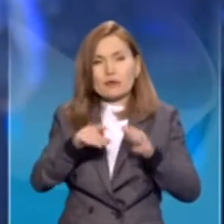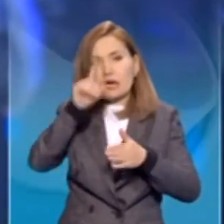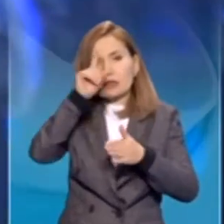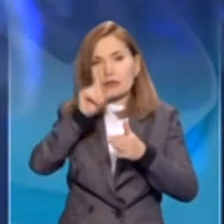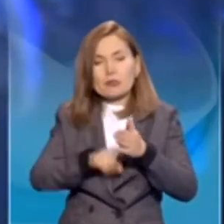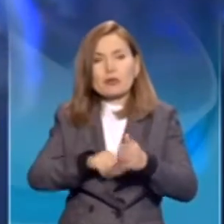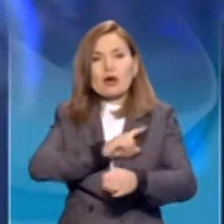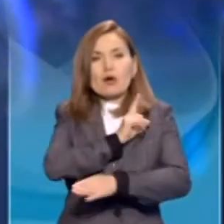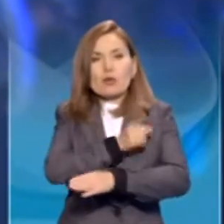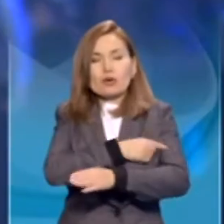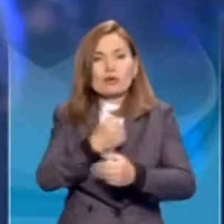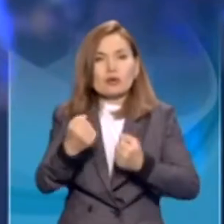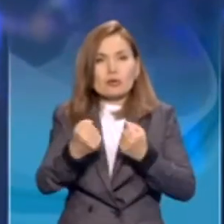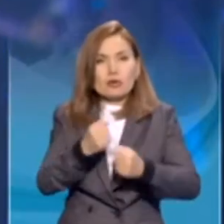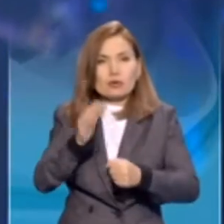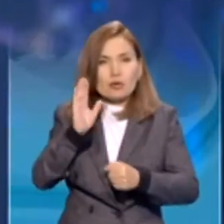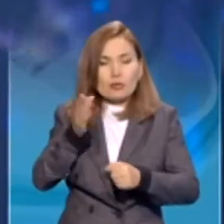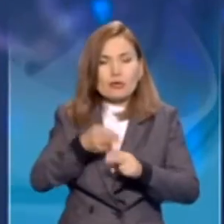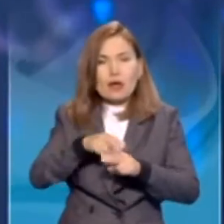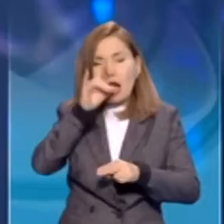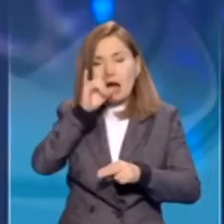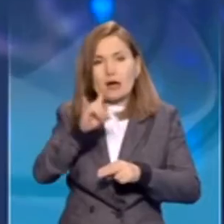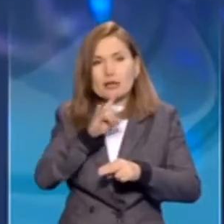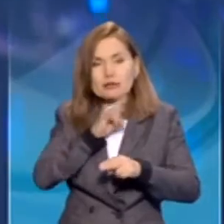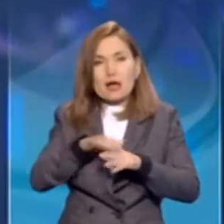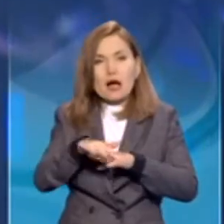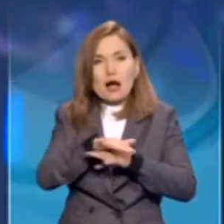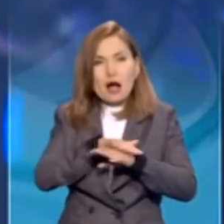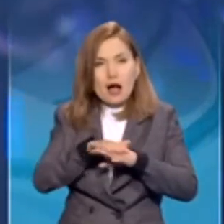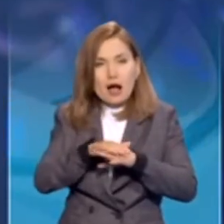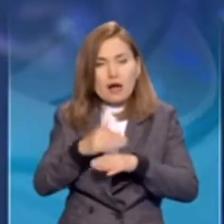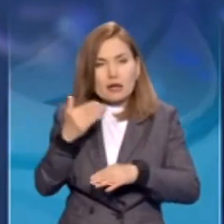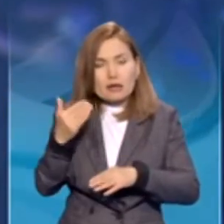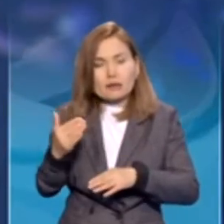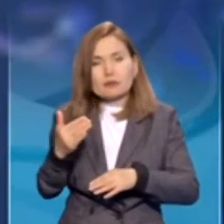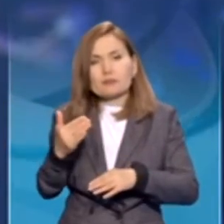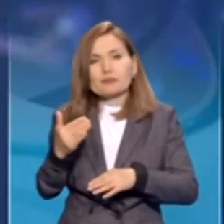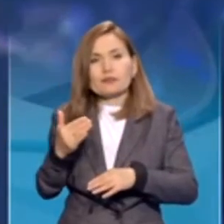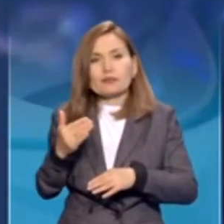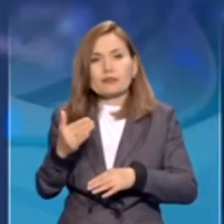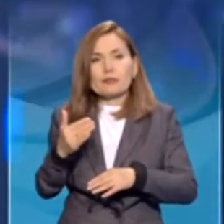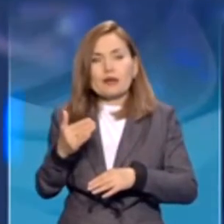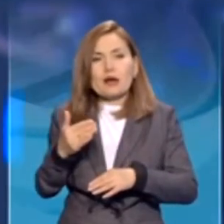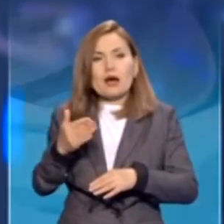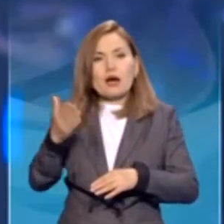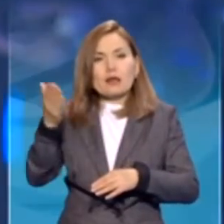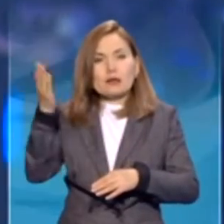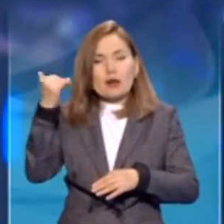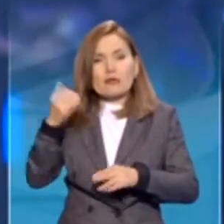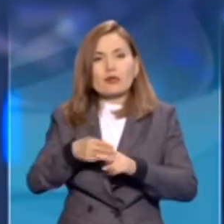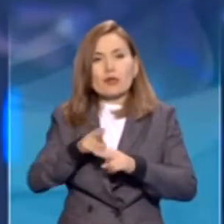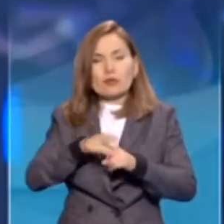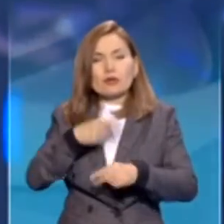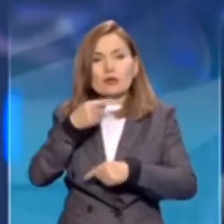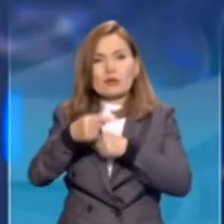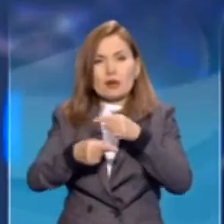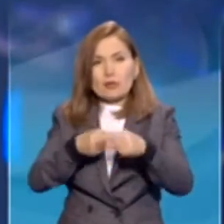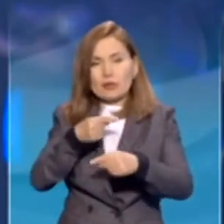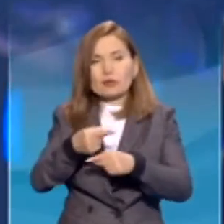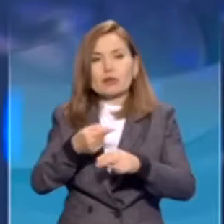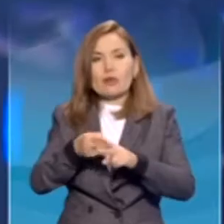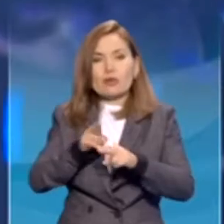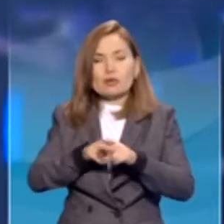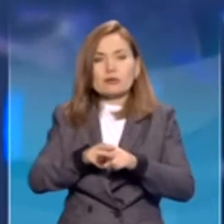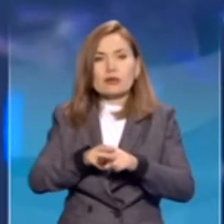senimin nıgayta tüsöt. Biz kazak degen halk keşegi Kasım salgan kaska jolda da, esim salgan eski jolda